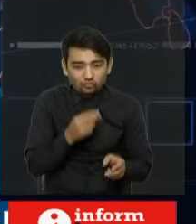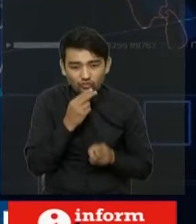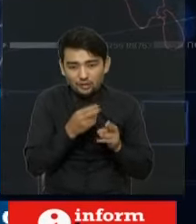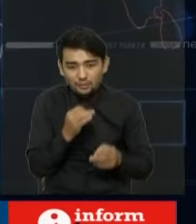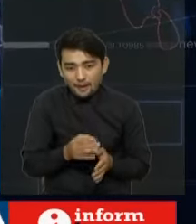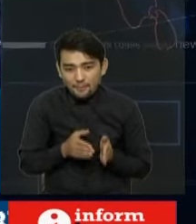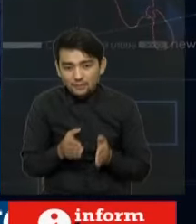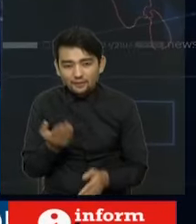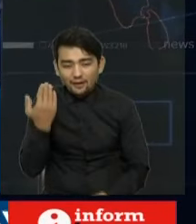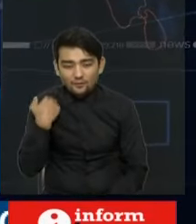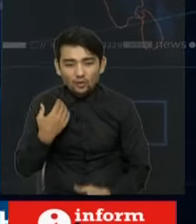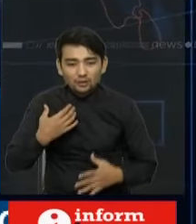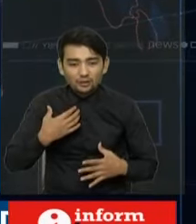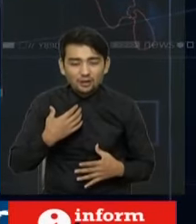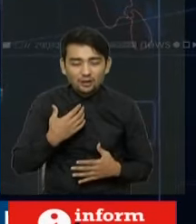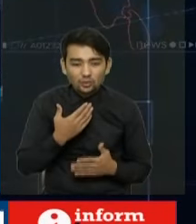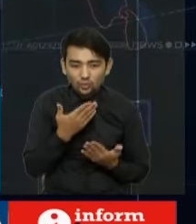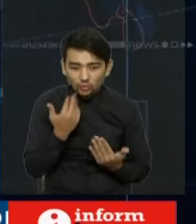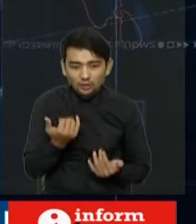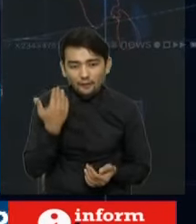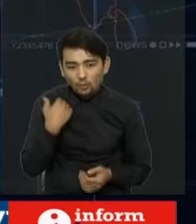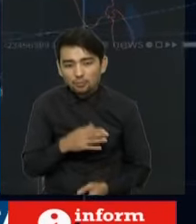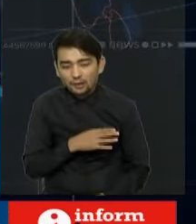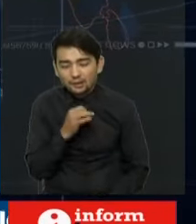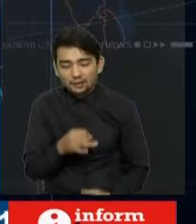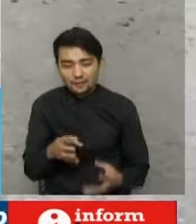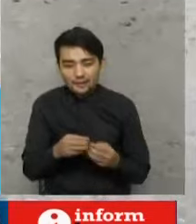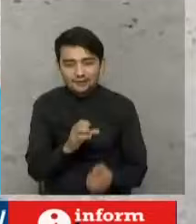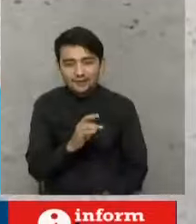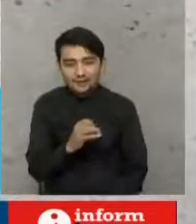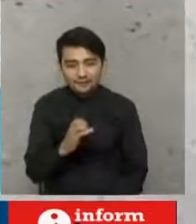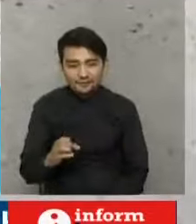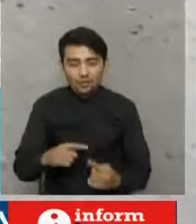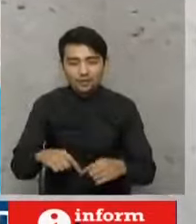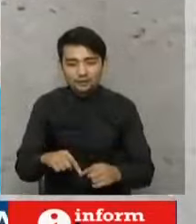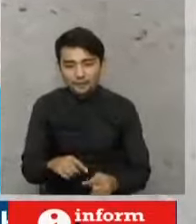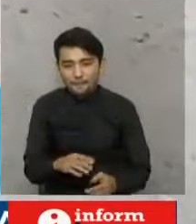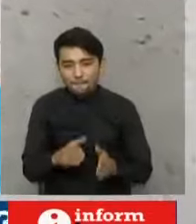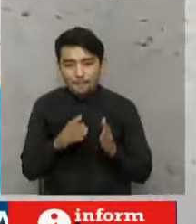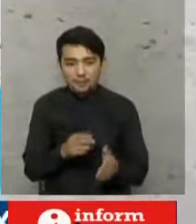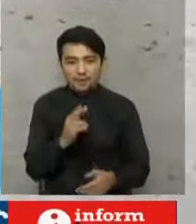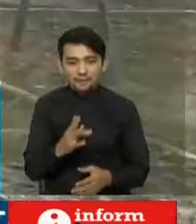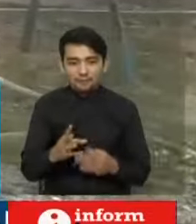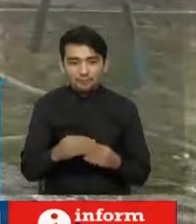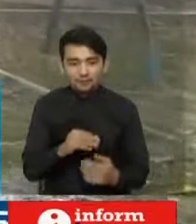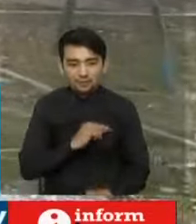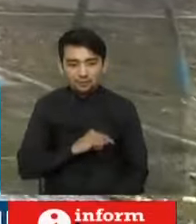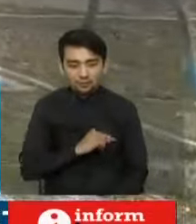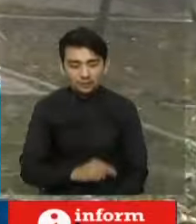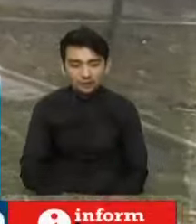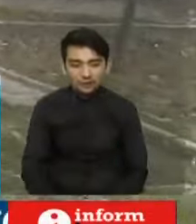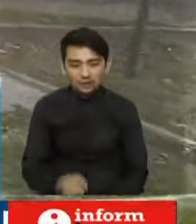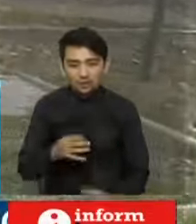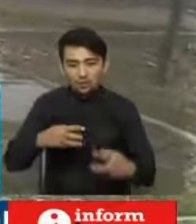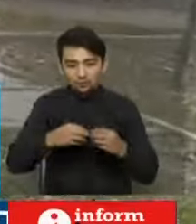нет. Вот раньше такое было. Я имею в виду, что когда сервисная организация напрямую с квартирой работает. Если